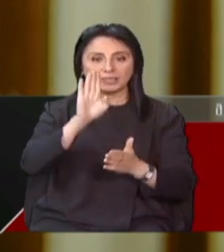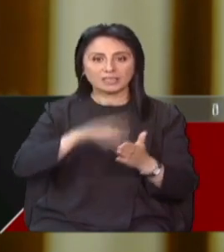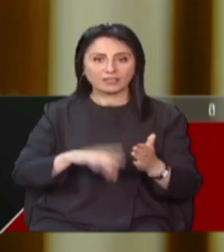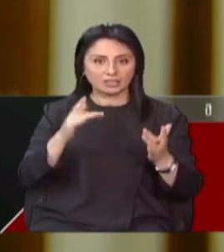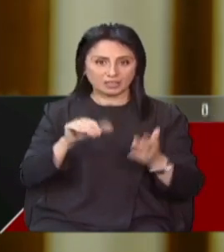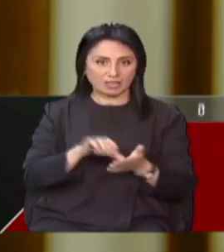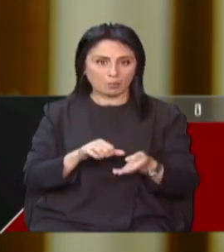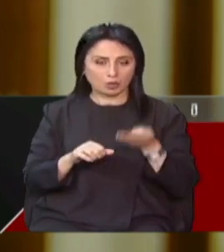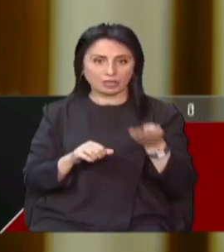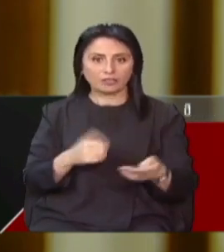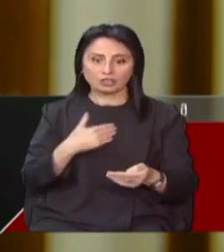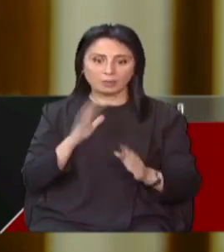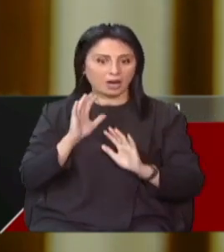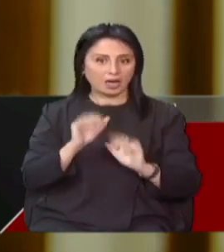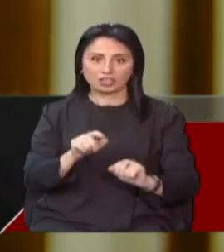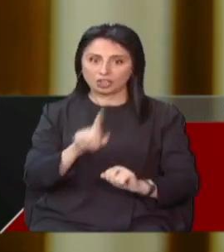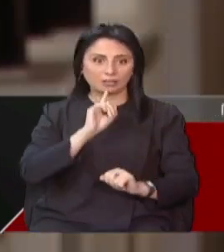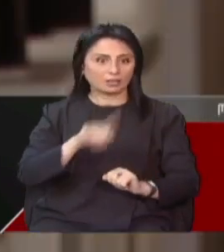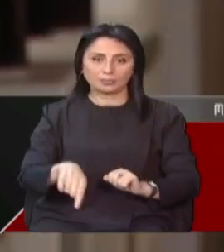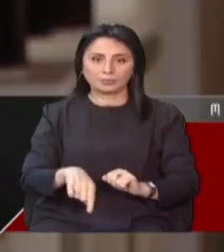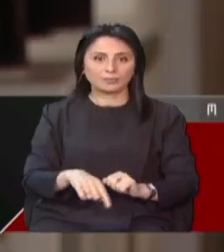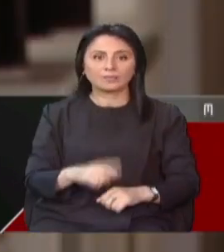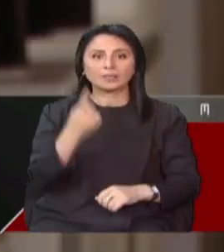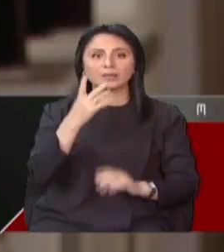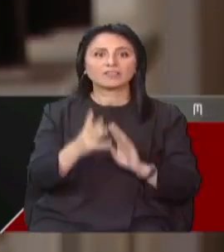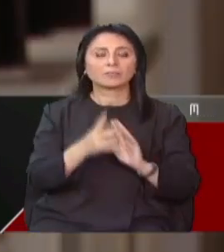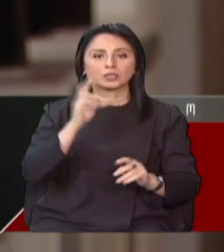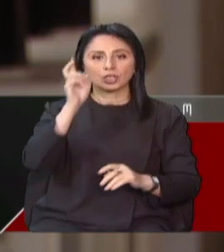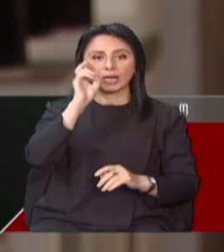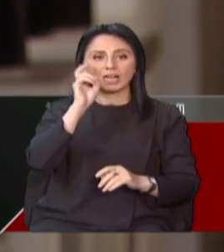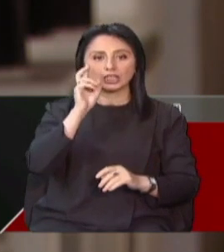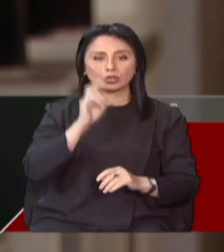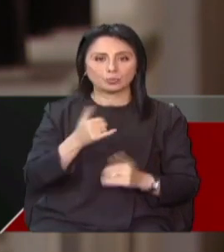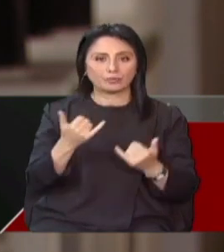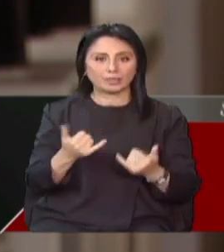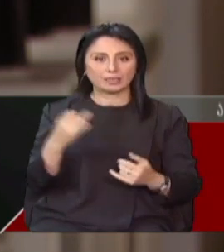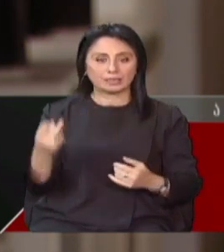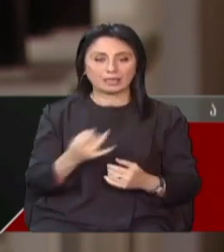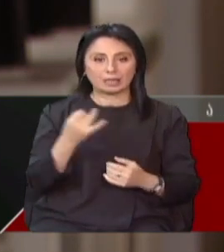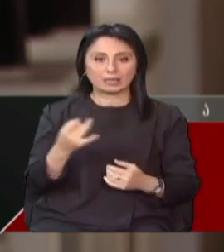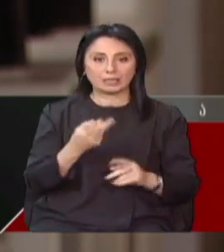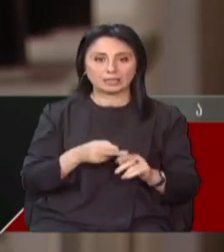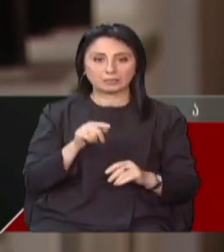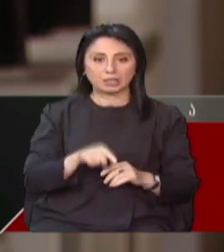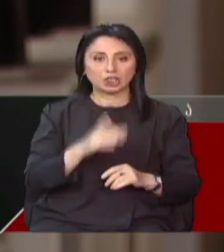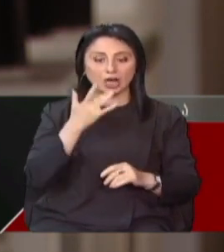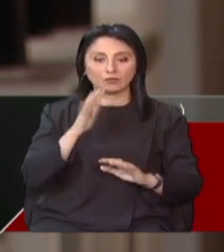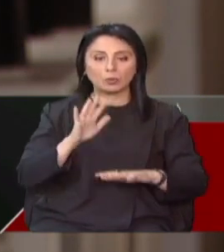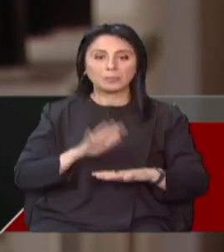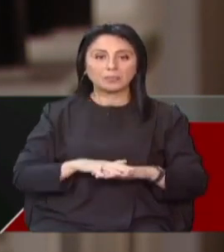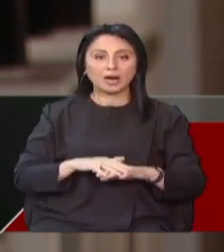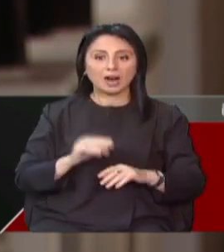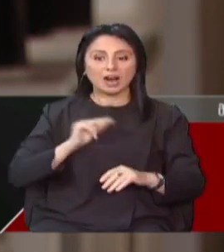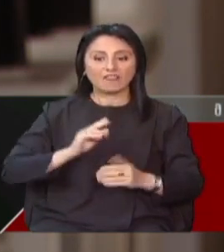არის წარმოდგენილი და ჩვენი მხარდაჭერა მათ არ ექნებათ. პირველ რიგში ხელისუფლება დღეს დაინტერესებული იმაში, რომ ეროვნულმა